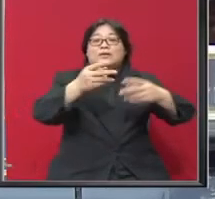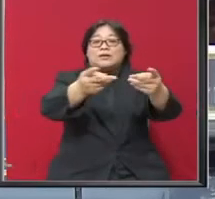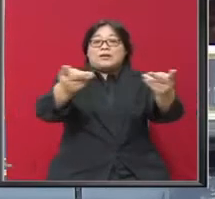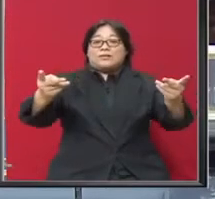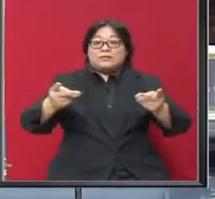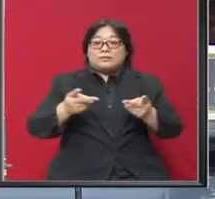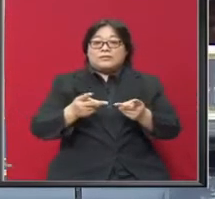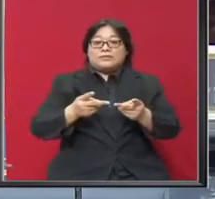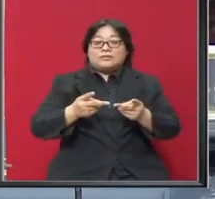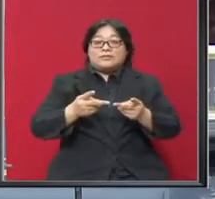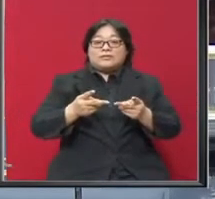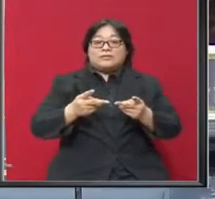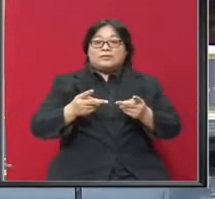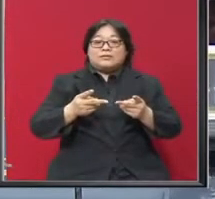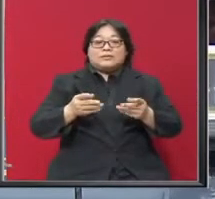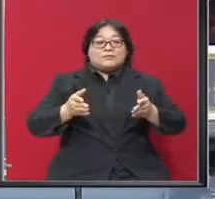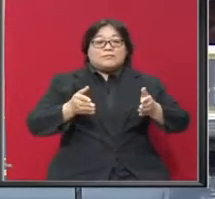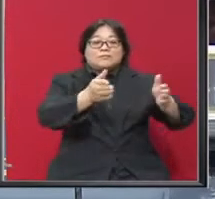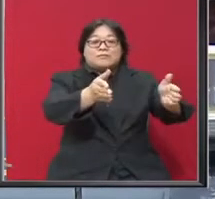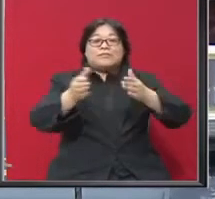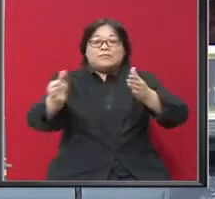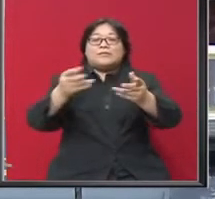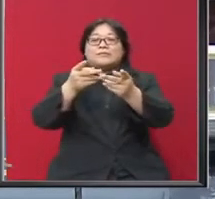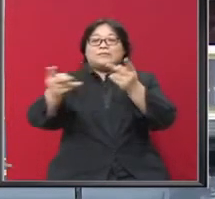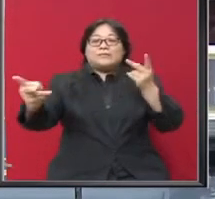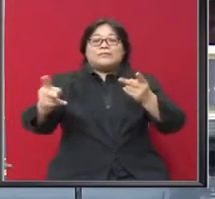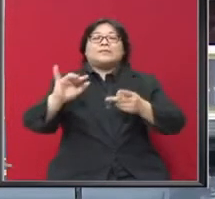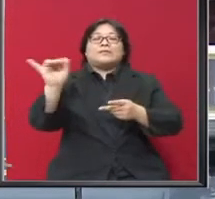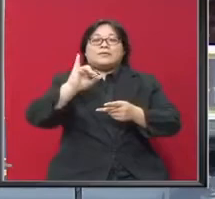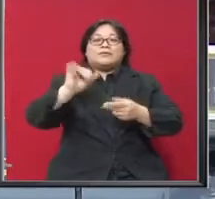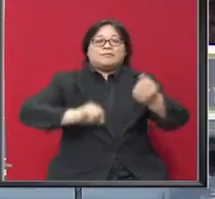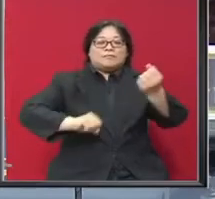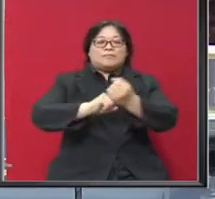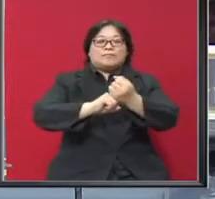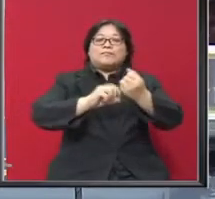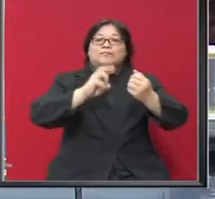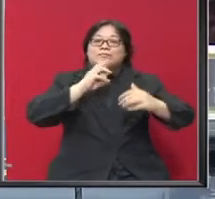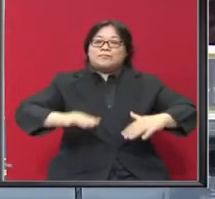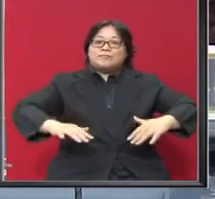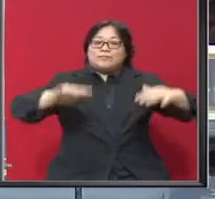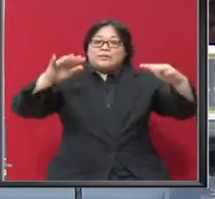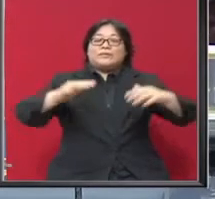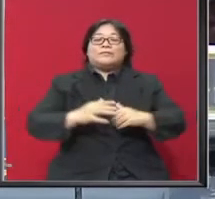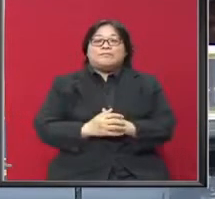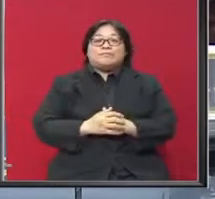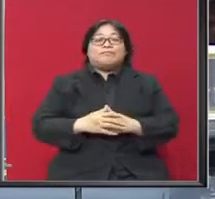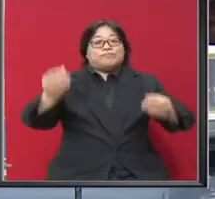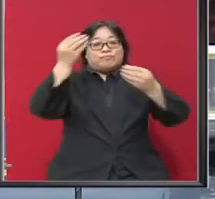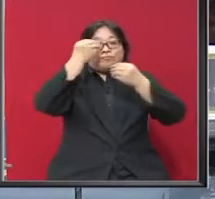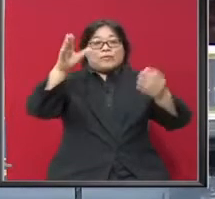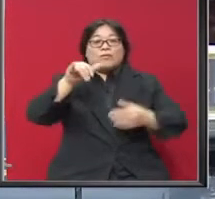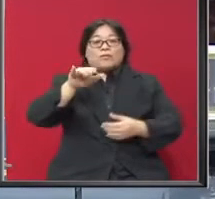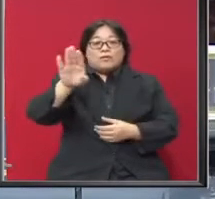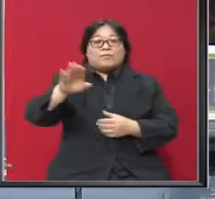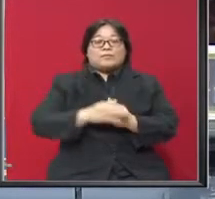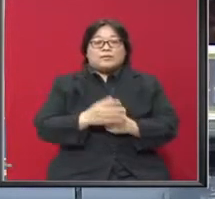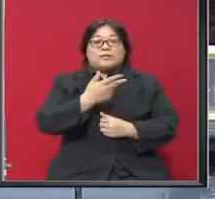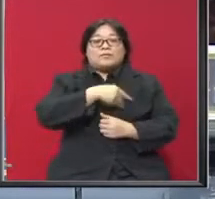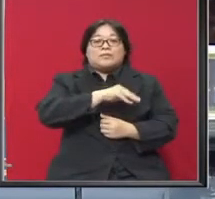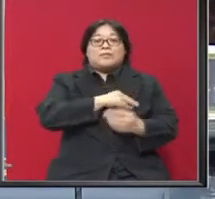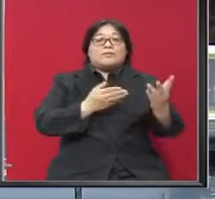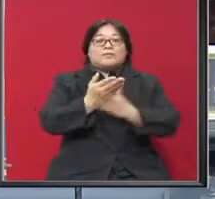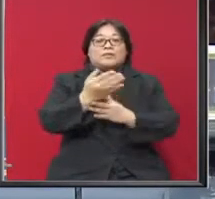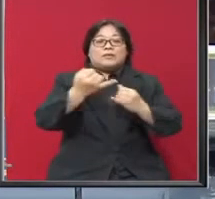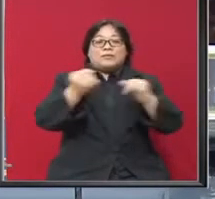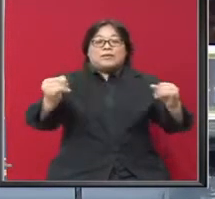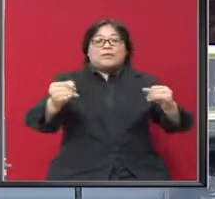kawasan yang saliran yang tidak sempurna turut juga menyumbang kepada banjir tersebut untuk maleman ya Muhammad SAW Kementerian melalui